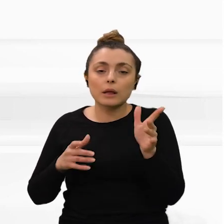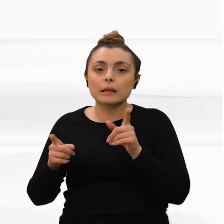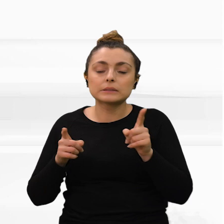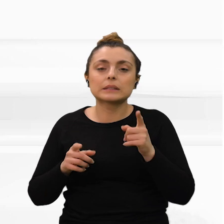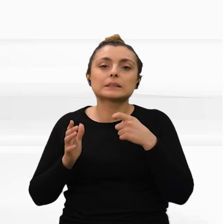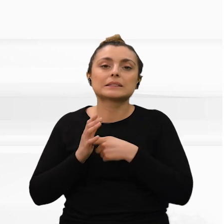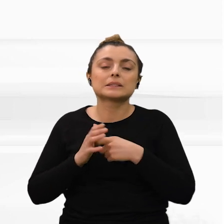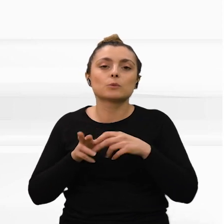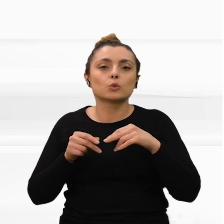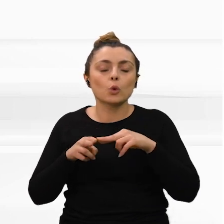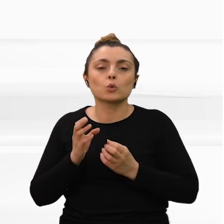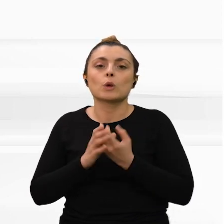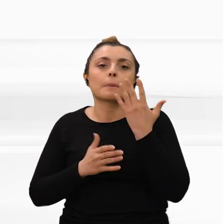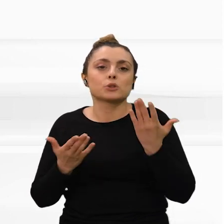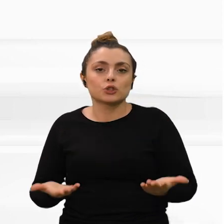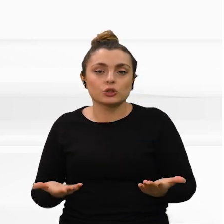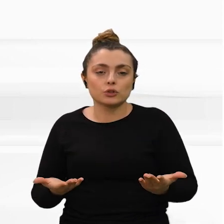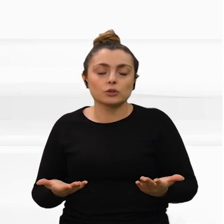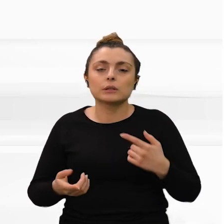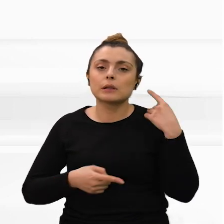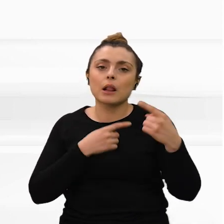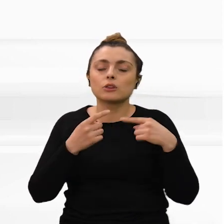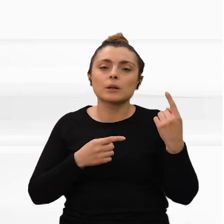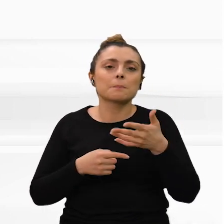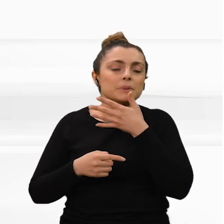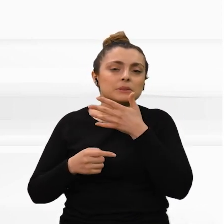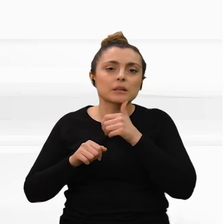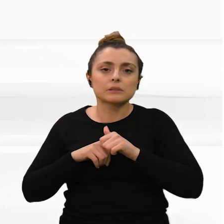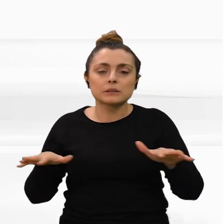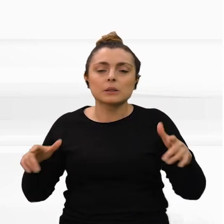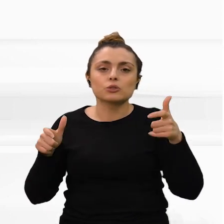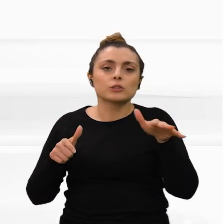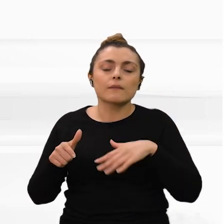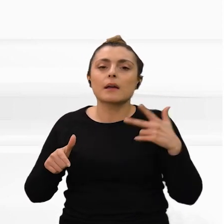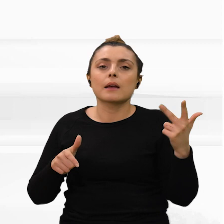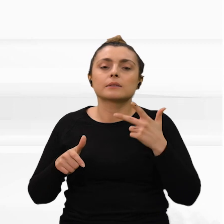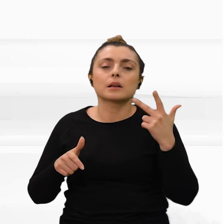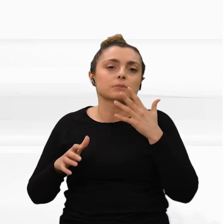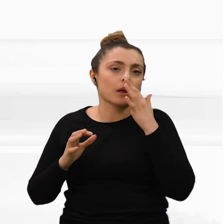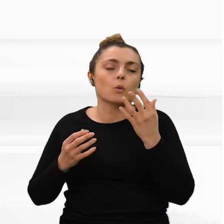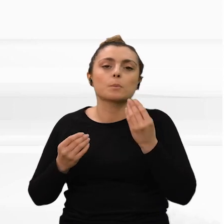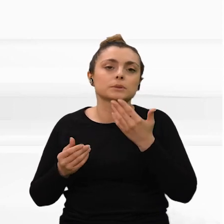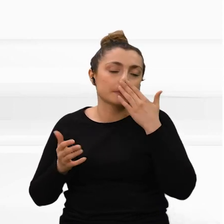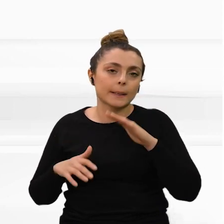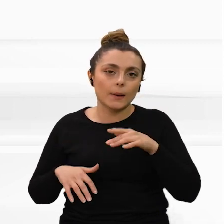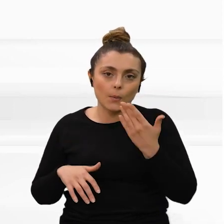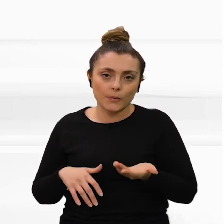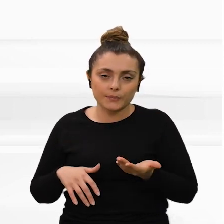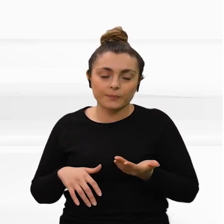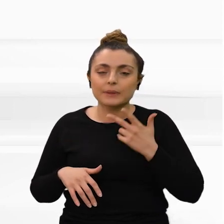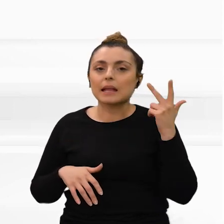hangi bu kökünden türemiştir gelecekteki bilişsel sistemlerin çevreyle etkileşim halinde olması